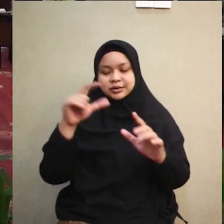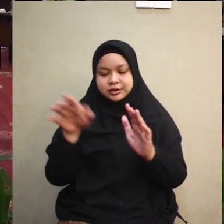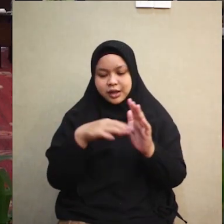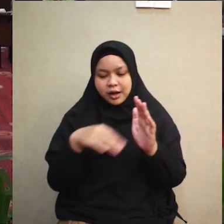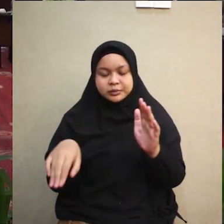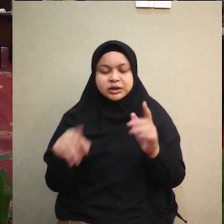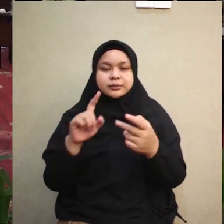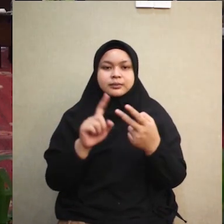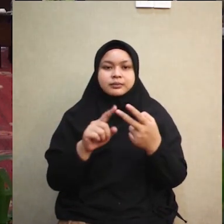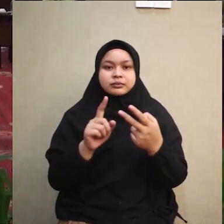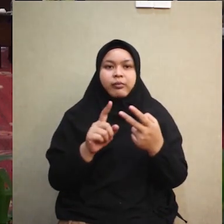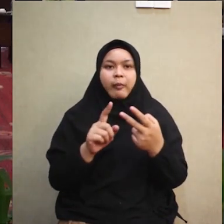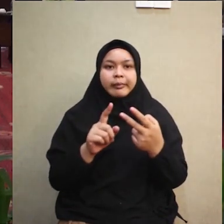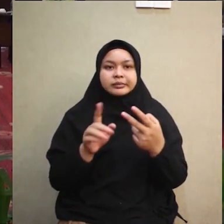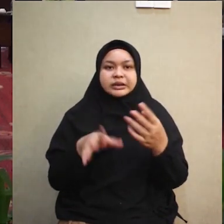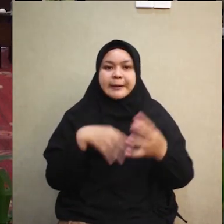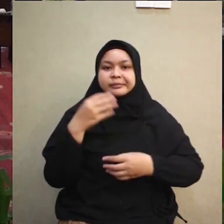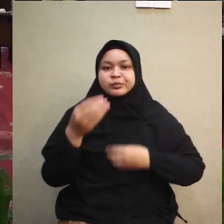kemudian lalu